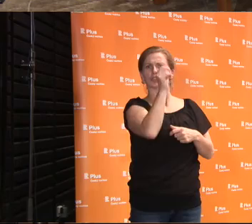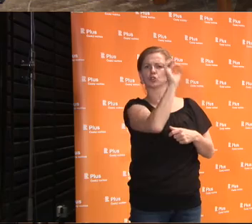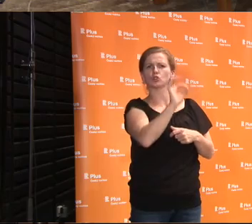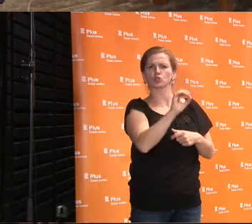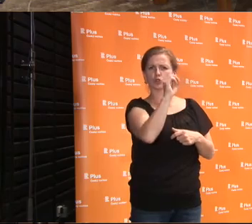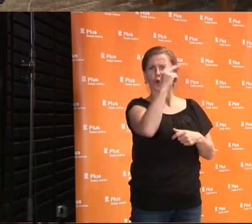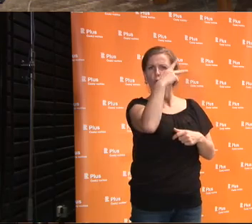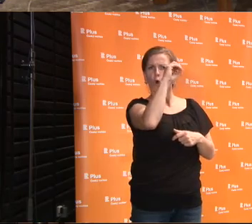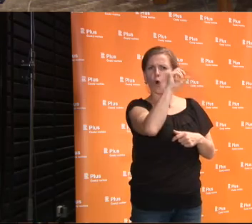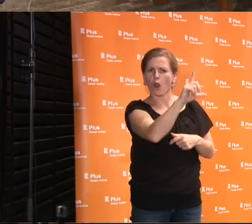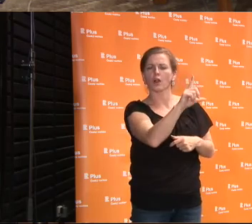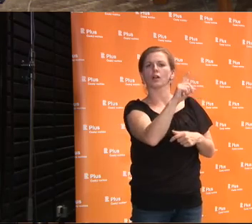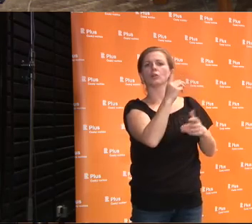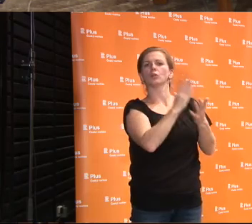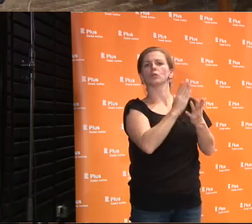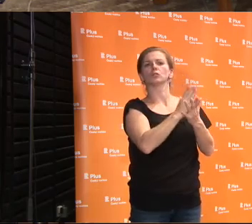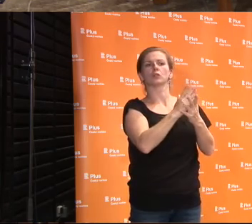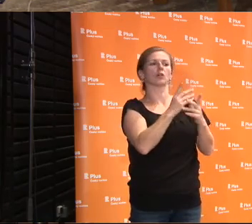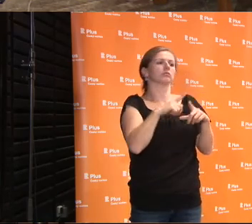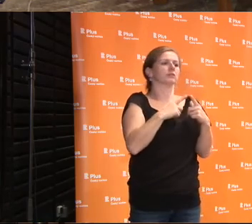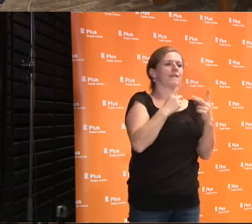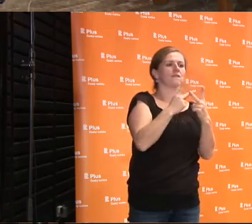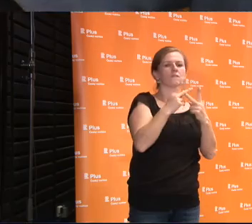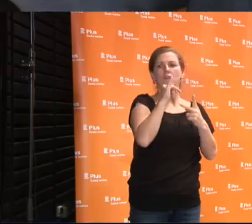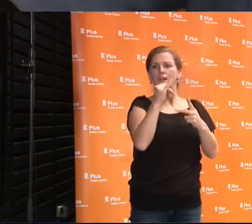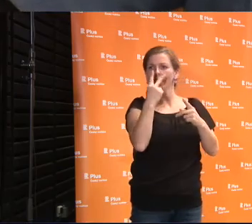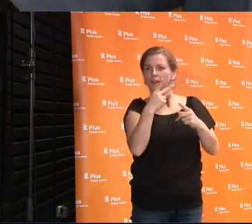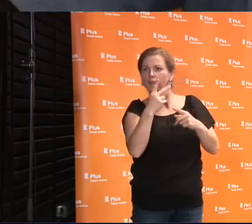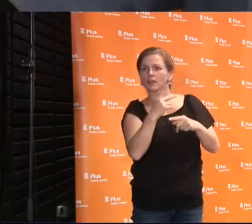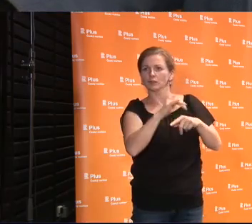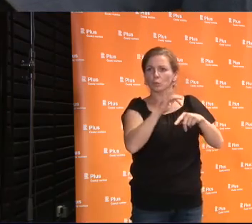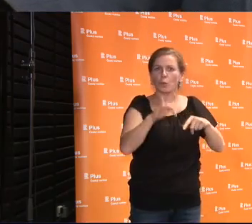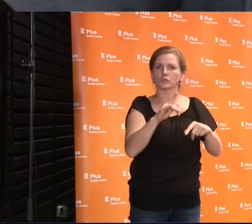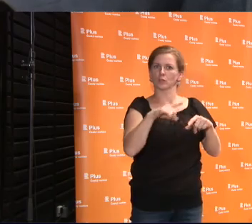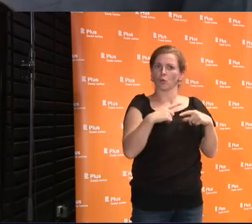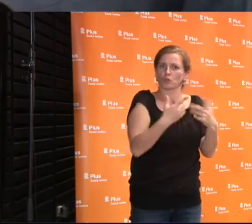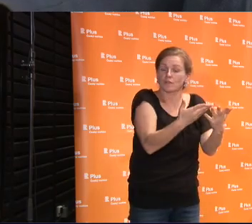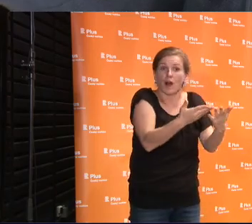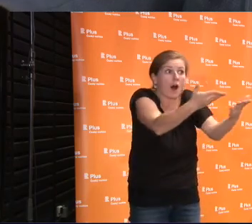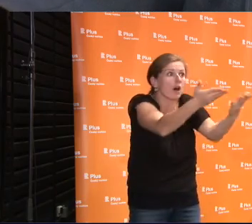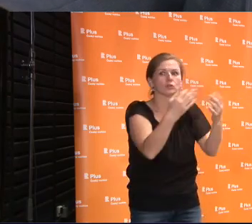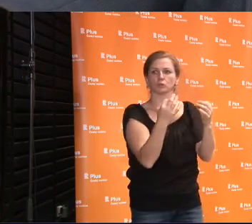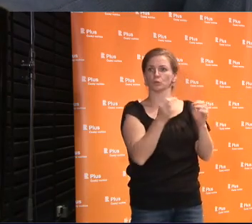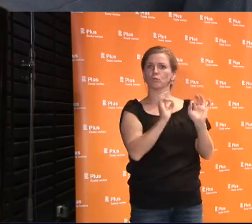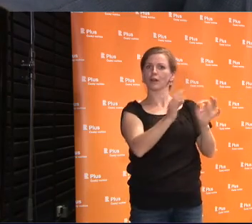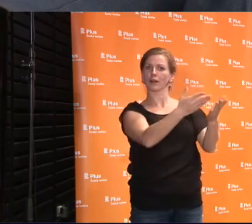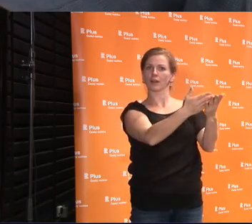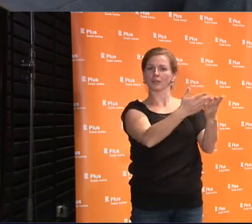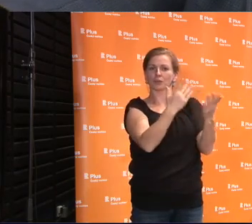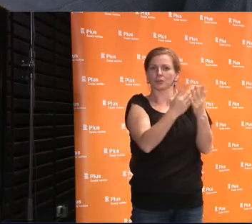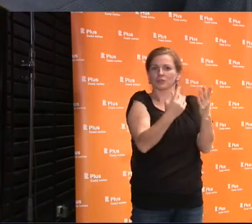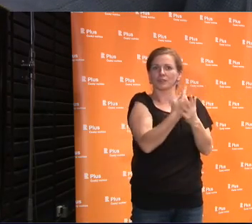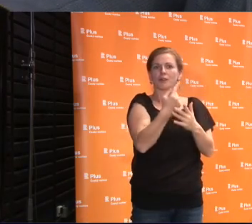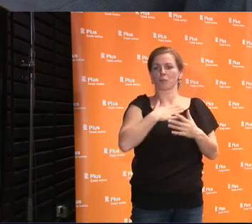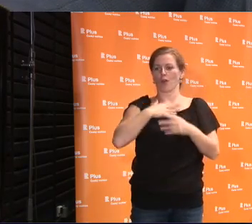to je jeden z projevů toho, jakým způsobem tohle můžeme dělat. Jo, je to jeden, jako je minoritní, ale je to projev. Jo, stejně tak to